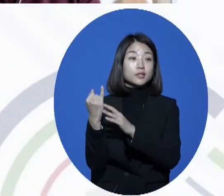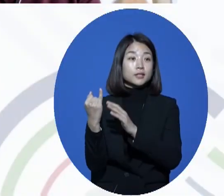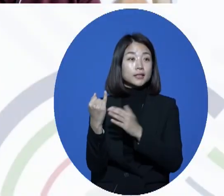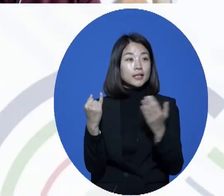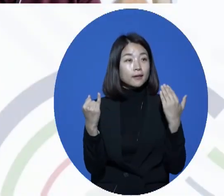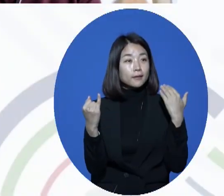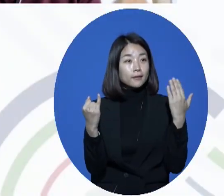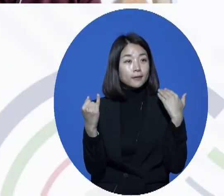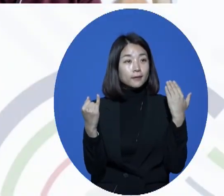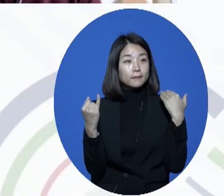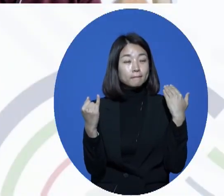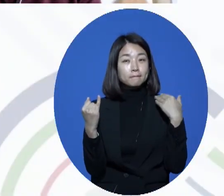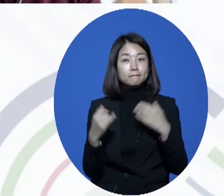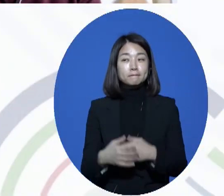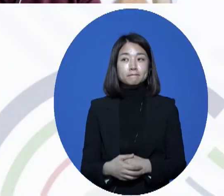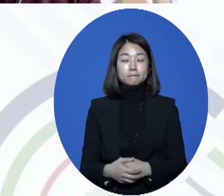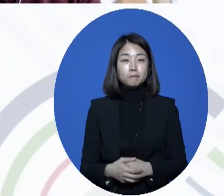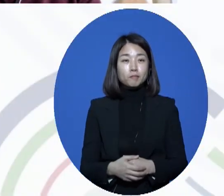지난해